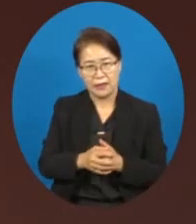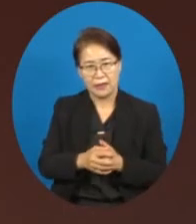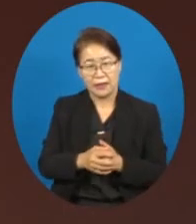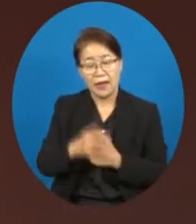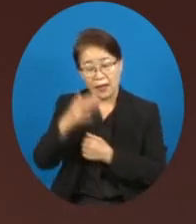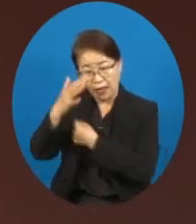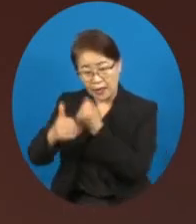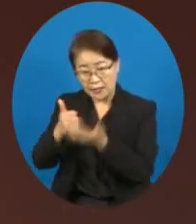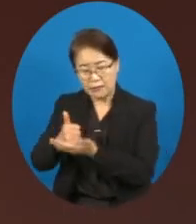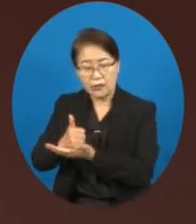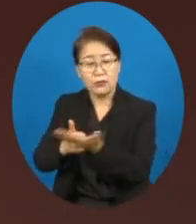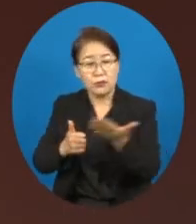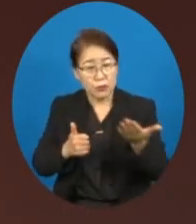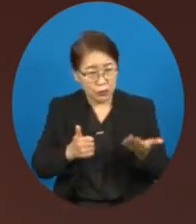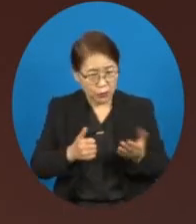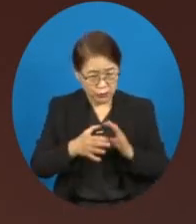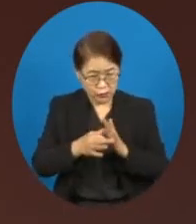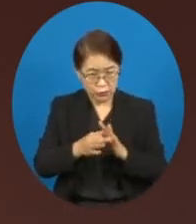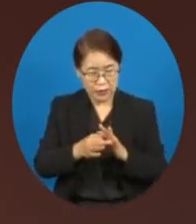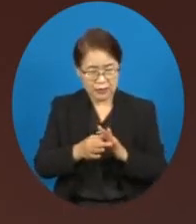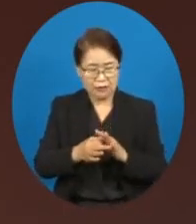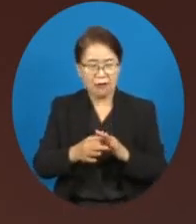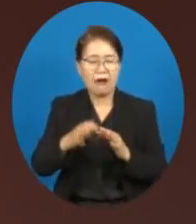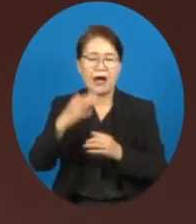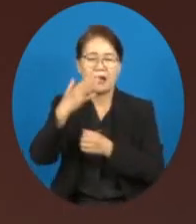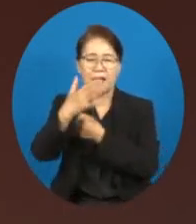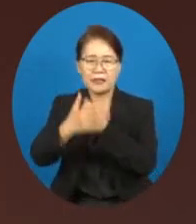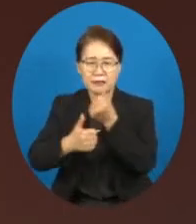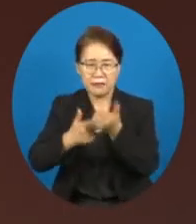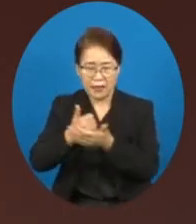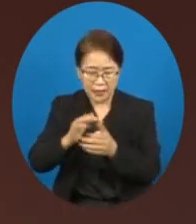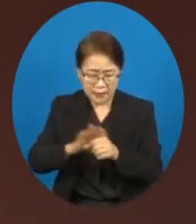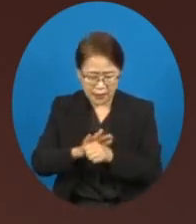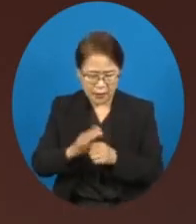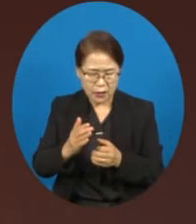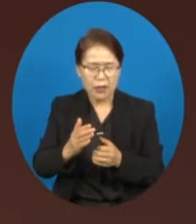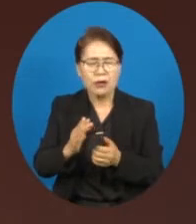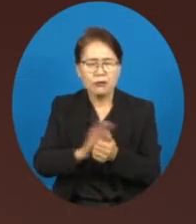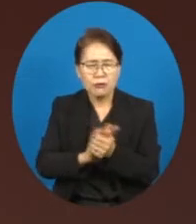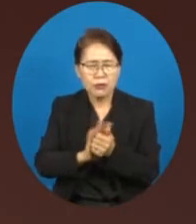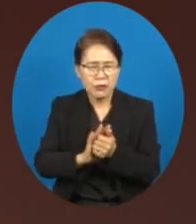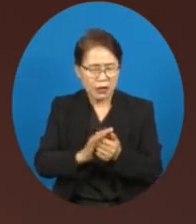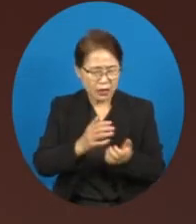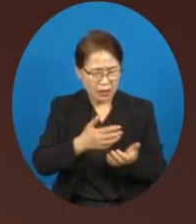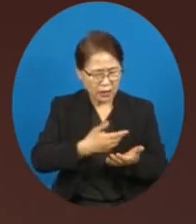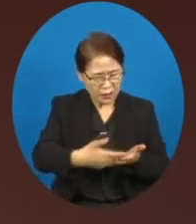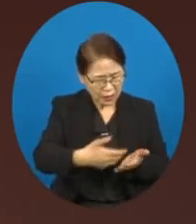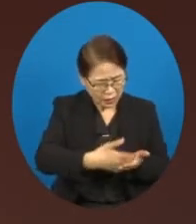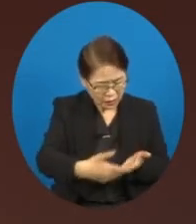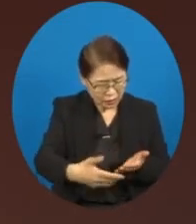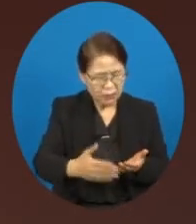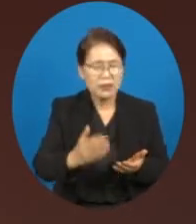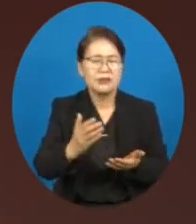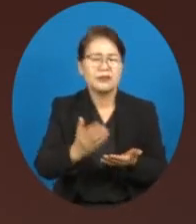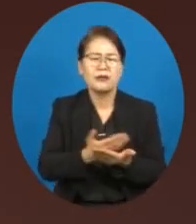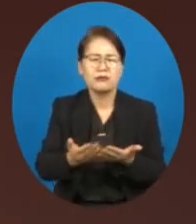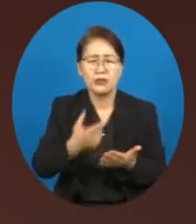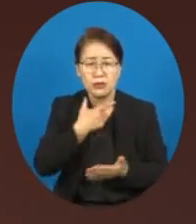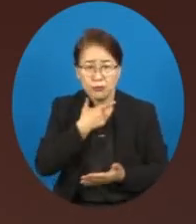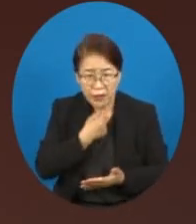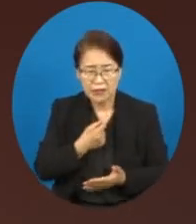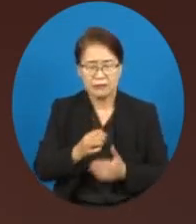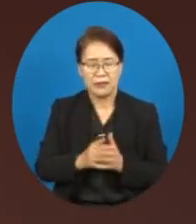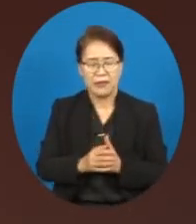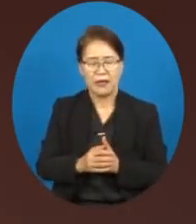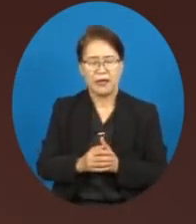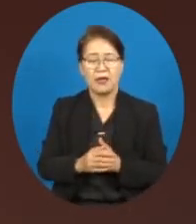통해서 그 하나님의 사랑과 하나님의 위로가 그들에게 흘러가기를 원하시는 것입니다. 그래서 우리